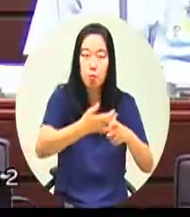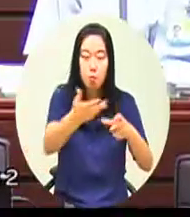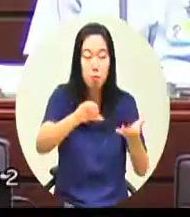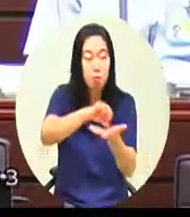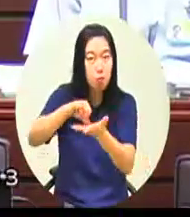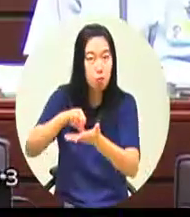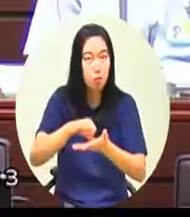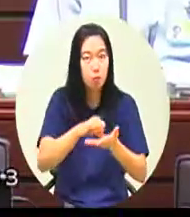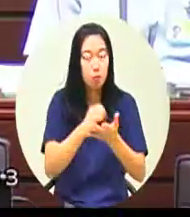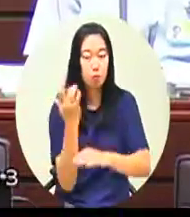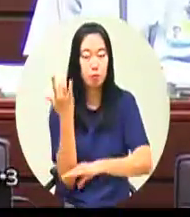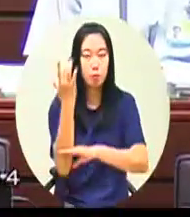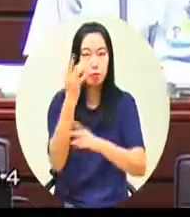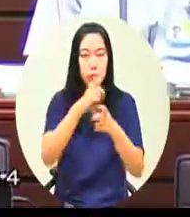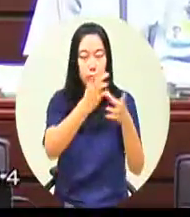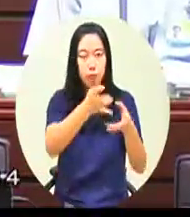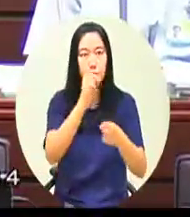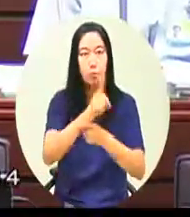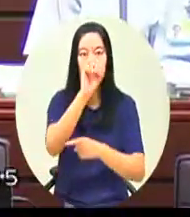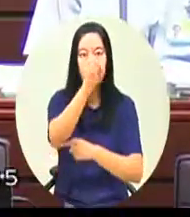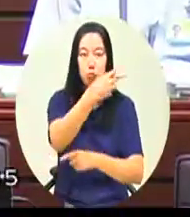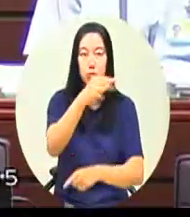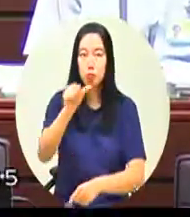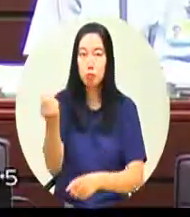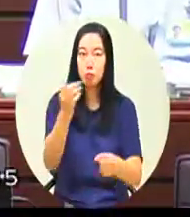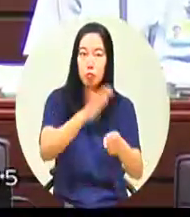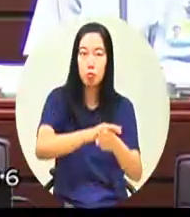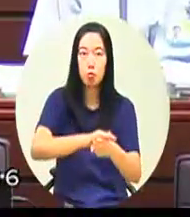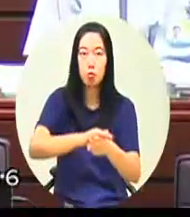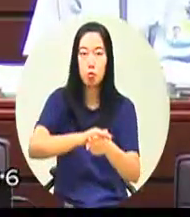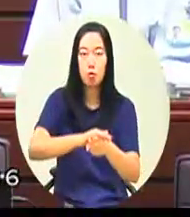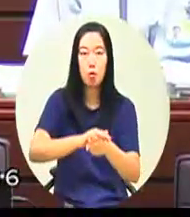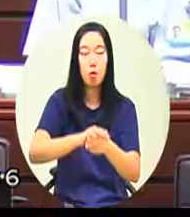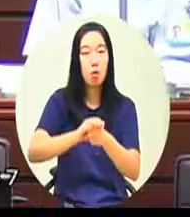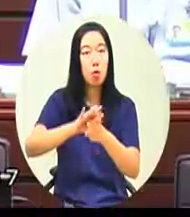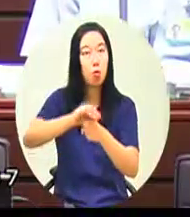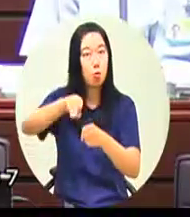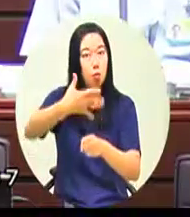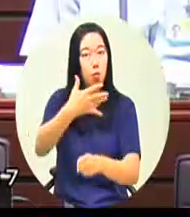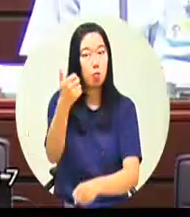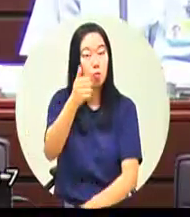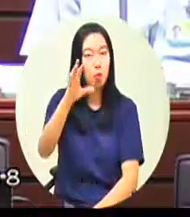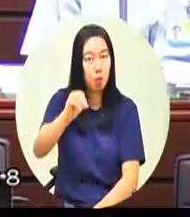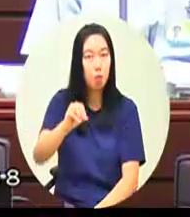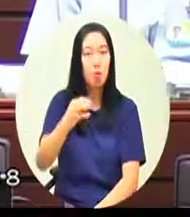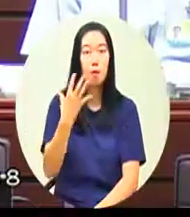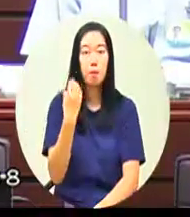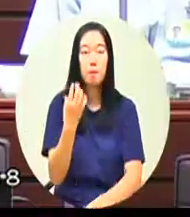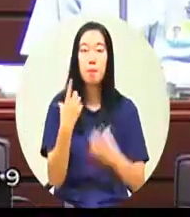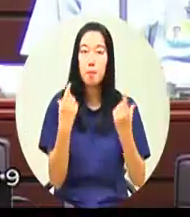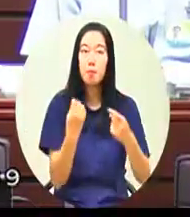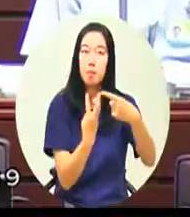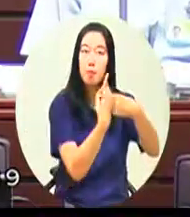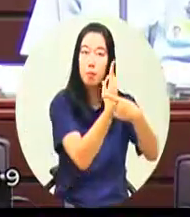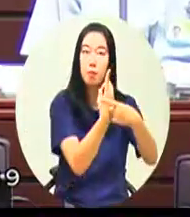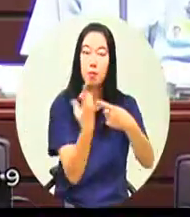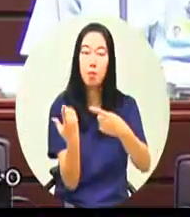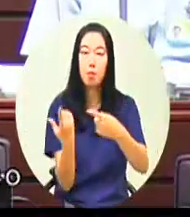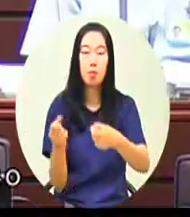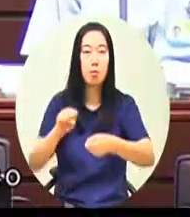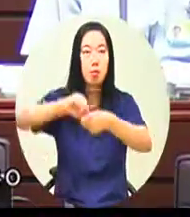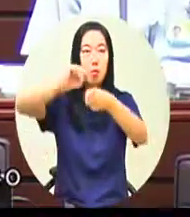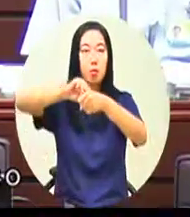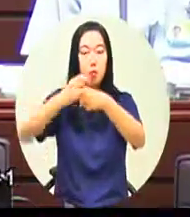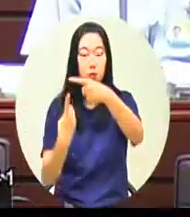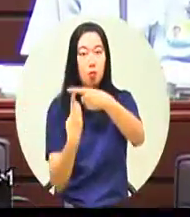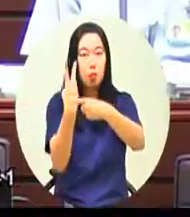呢农委会相对伊一公顷应该补助550万，等于本来三分之一。啊，提升到二分之